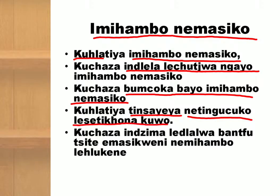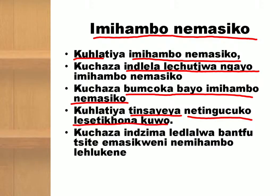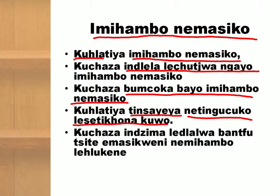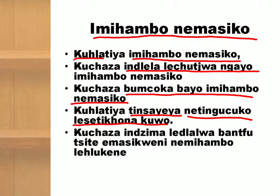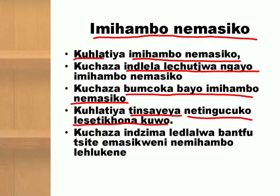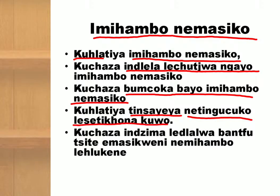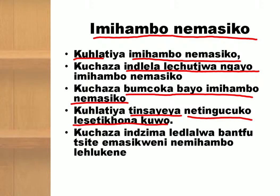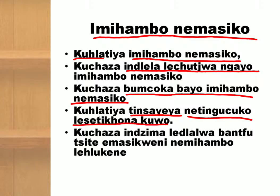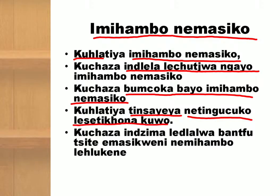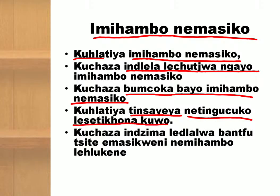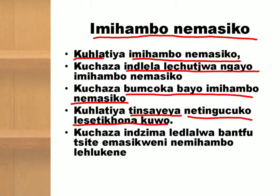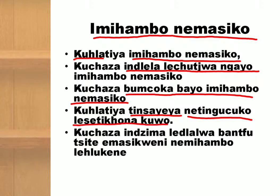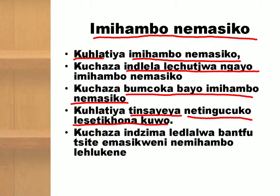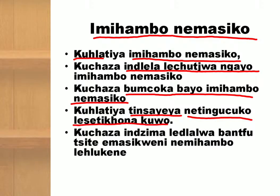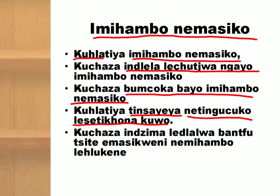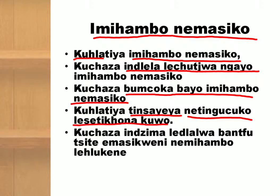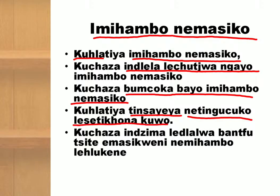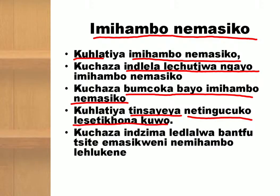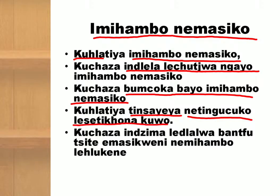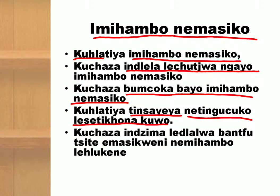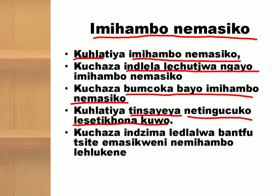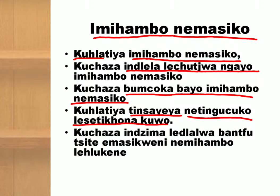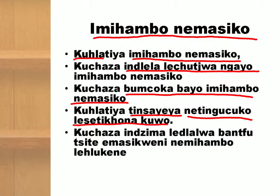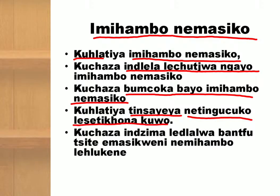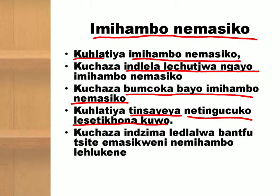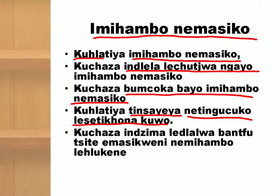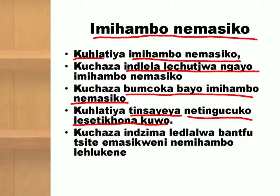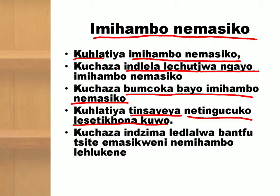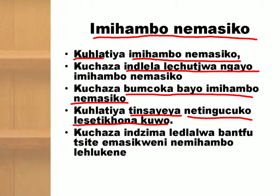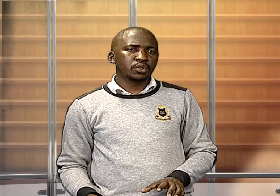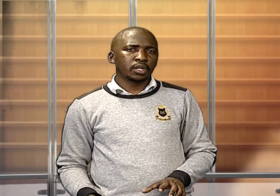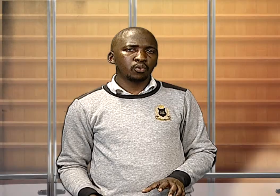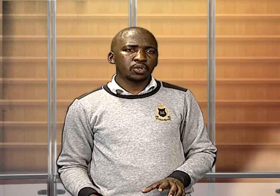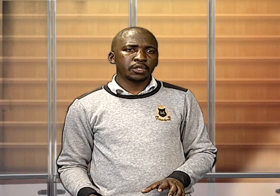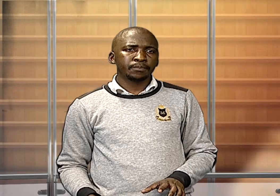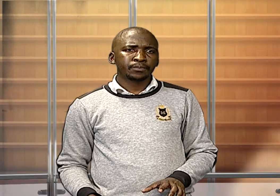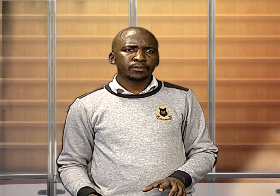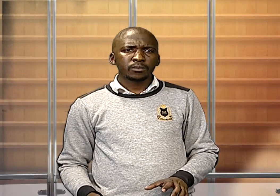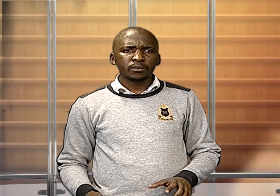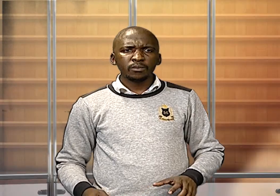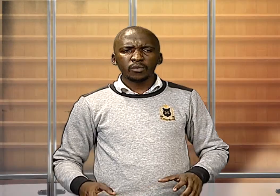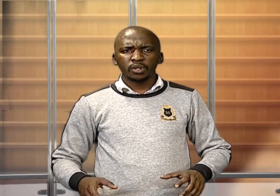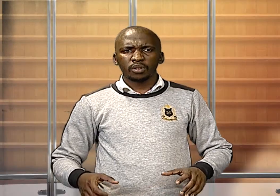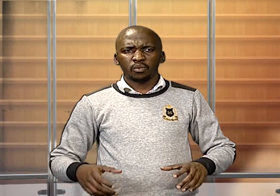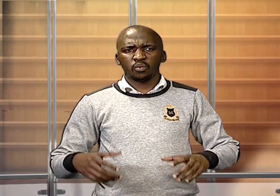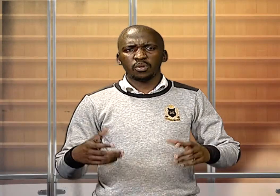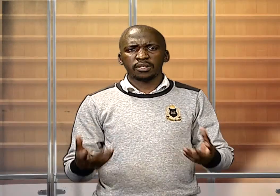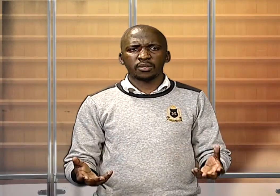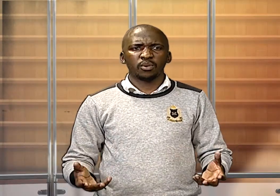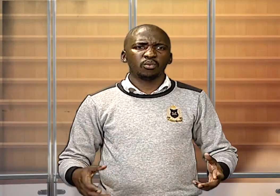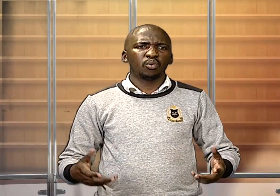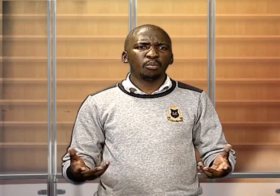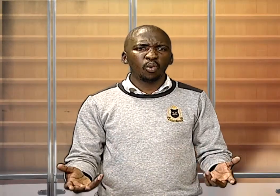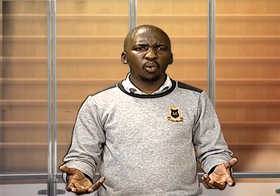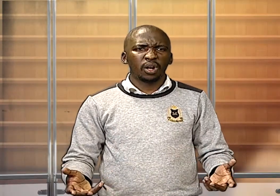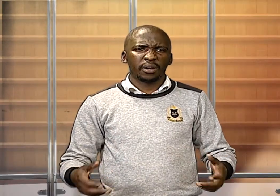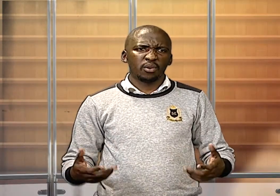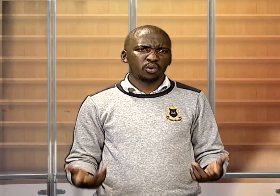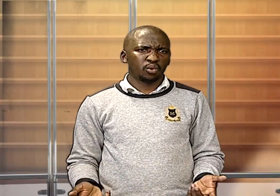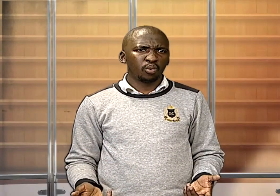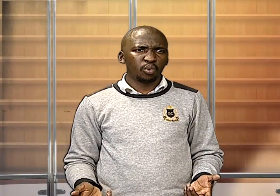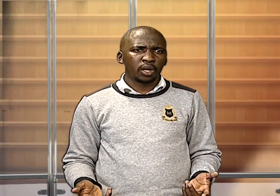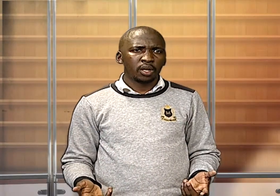lesetikhona kuwo phela imhambo nemasiko uma sikhuluma nje mfundzi ngekuthi kunelisiko